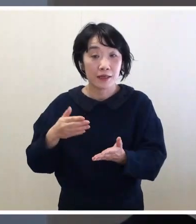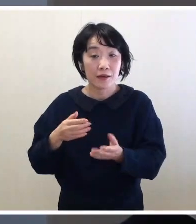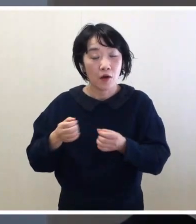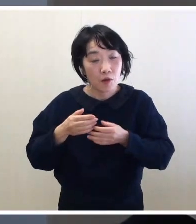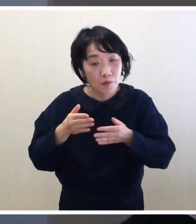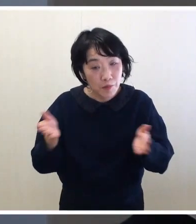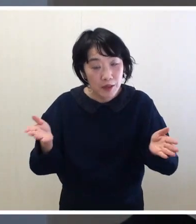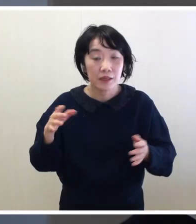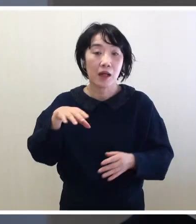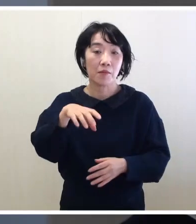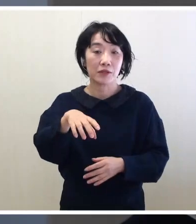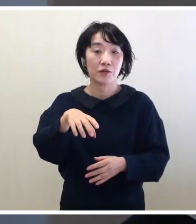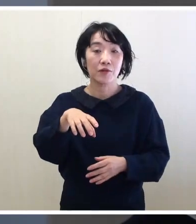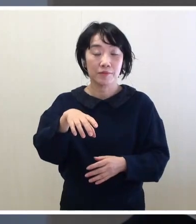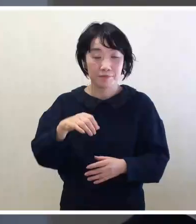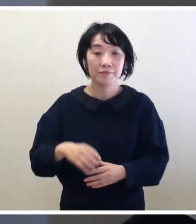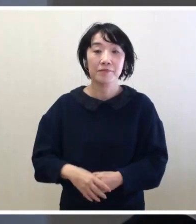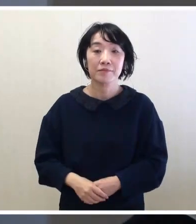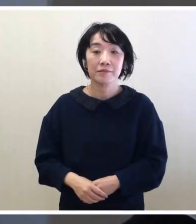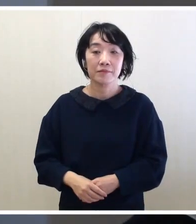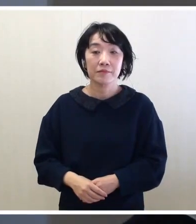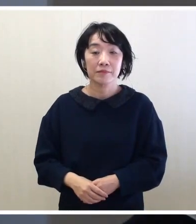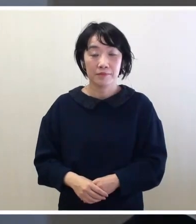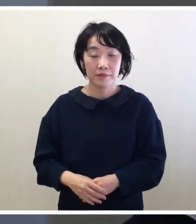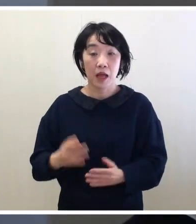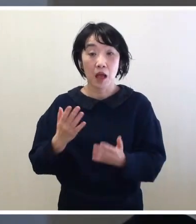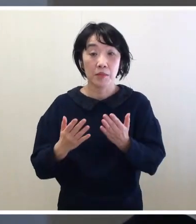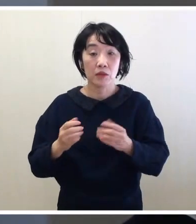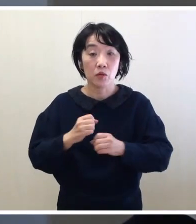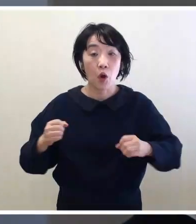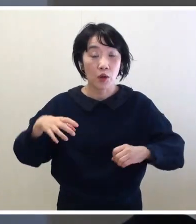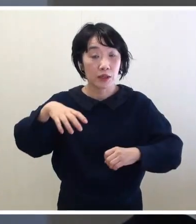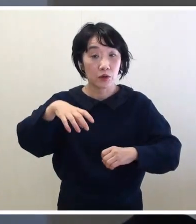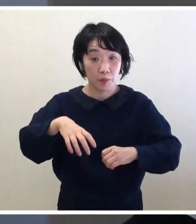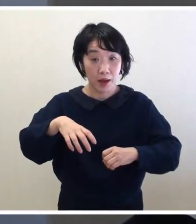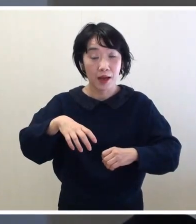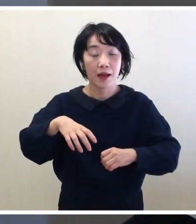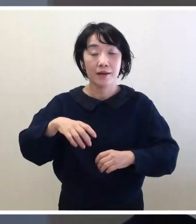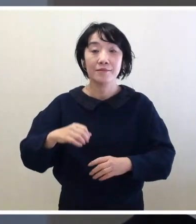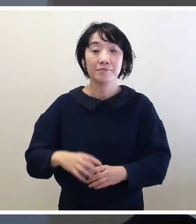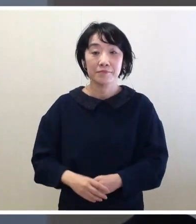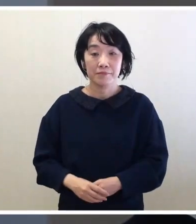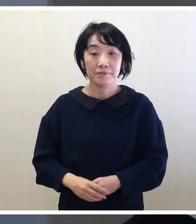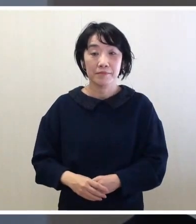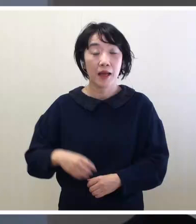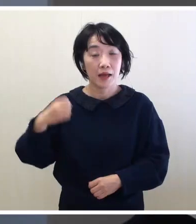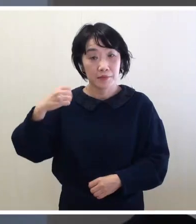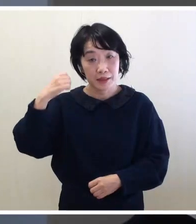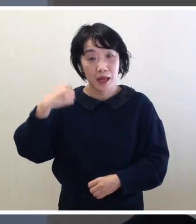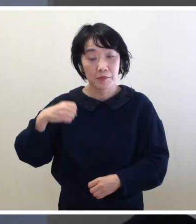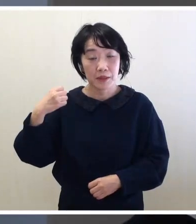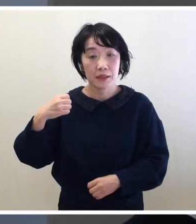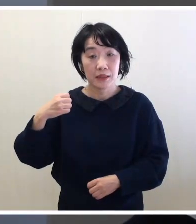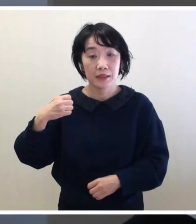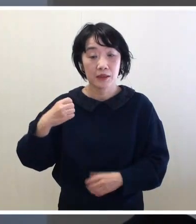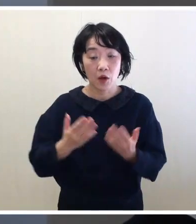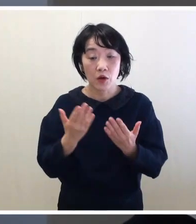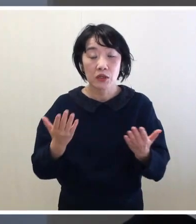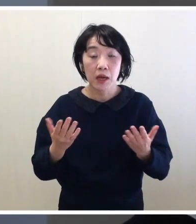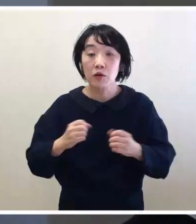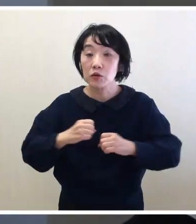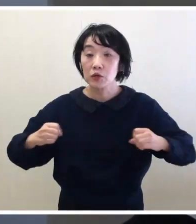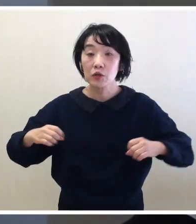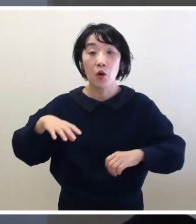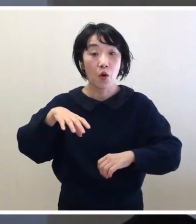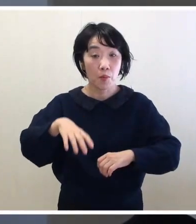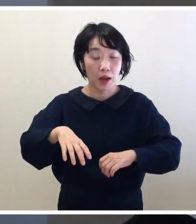用できる開放的な空間を創出してまいります。上側緑の広場を代表例でパース入れてますけれども、南側の、まあ、